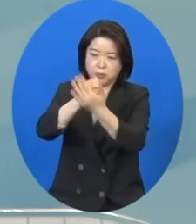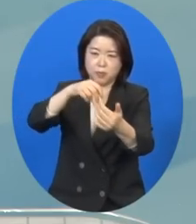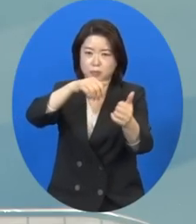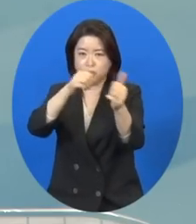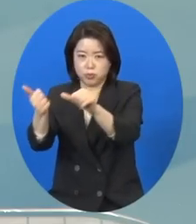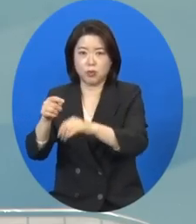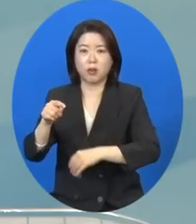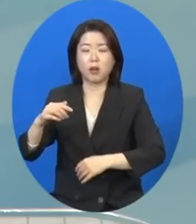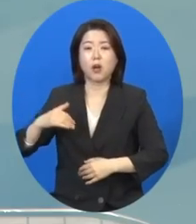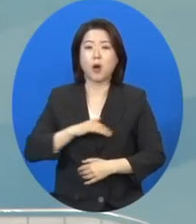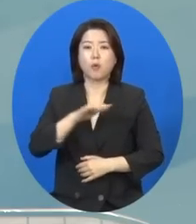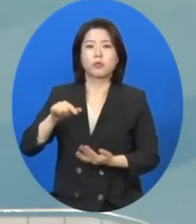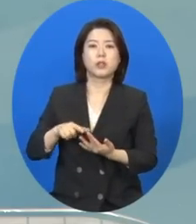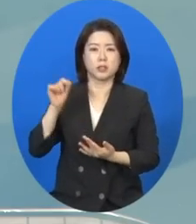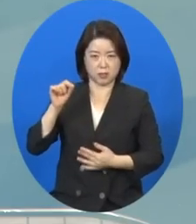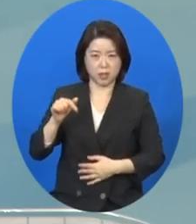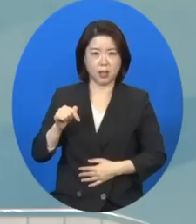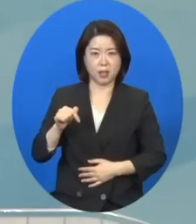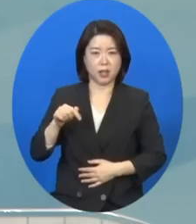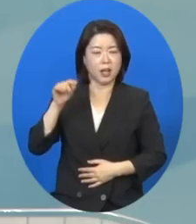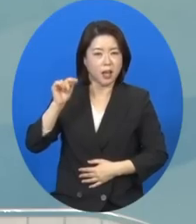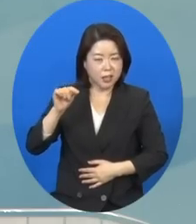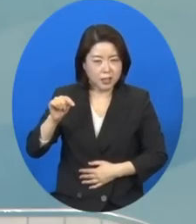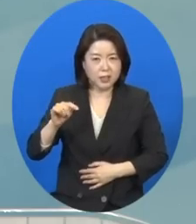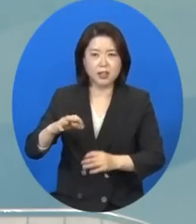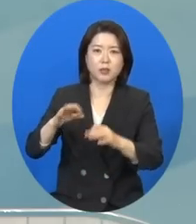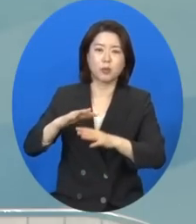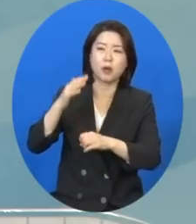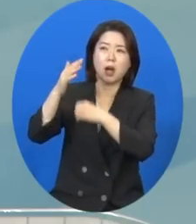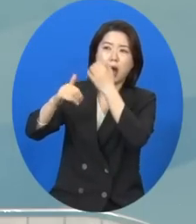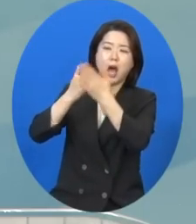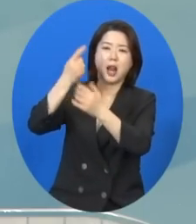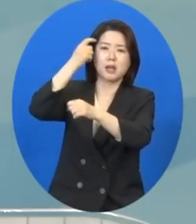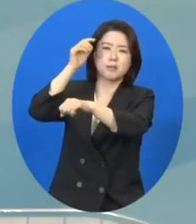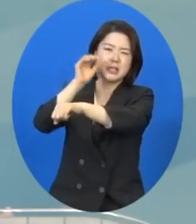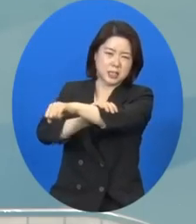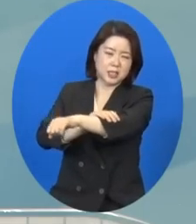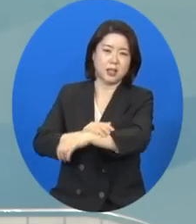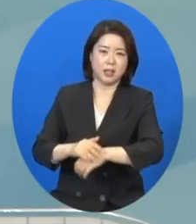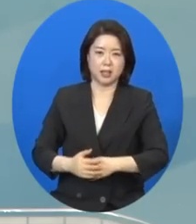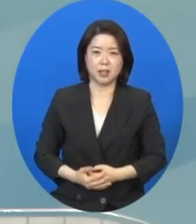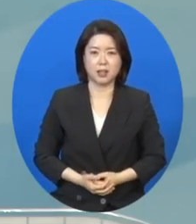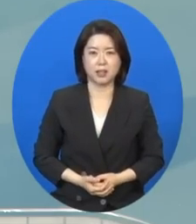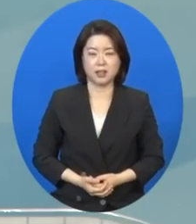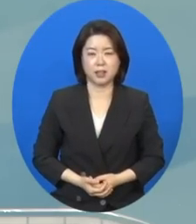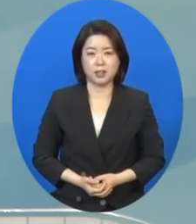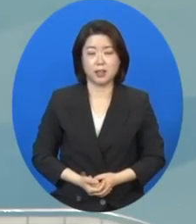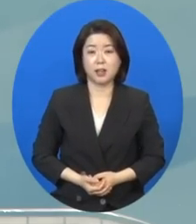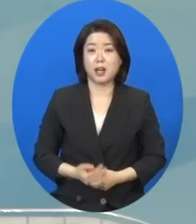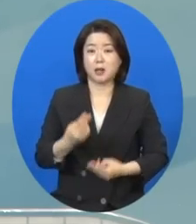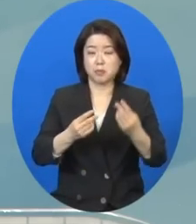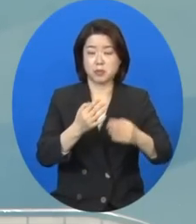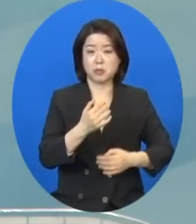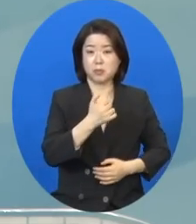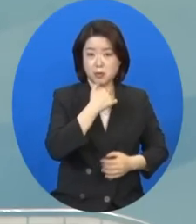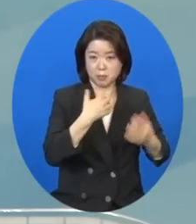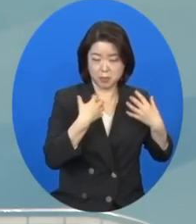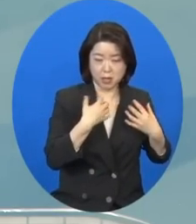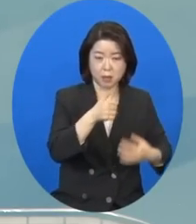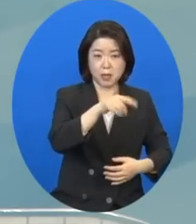우리를 선택하신 것입니다 이게 놀라운 하나님의 지혜인 것이죠 비록 빌라도와